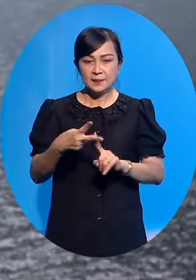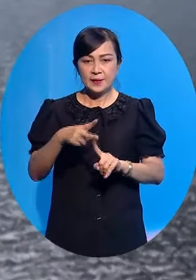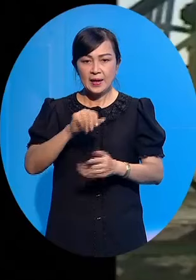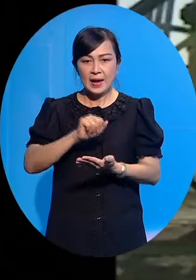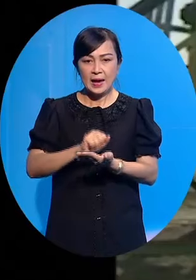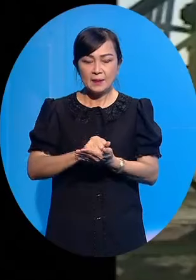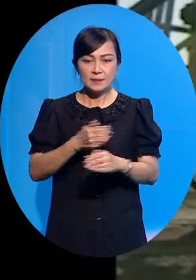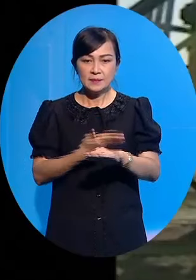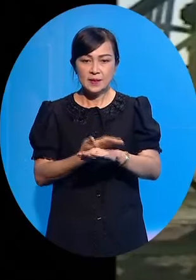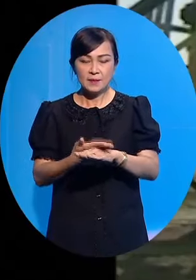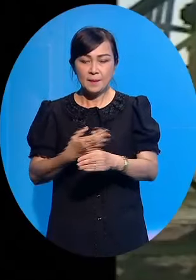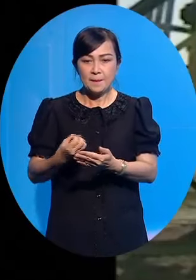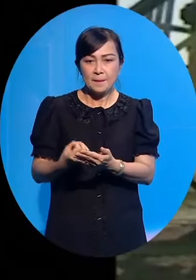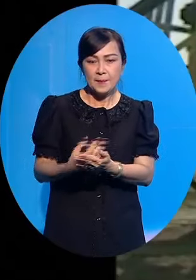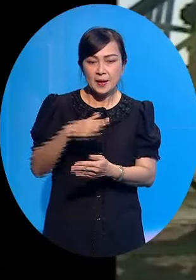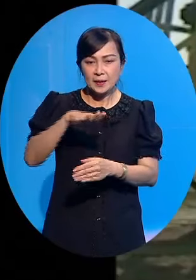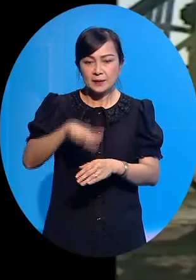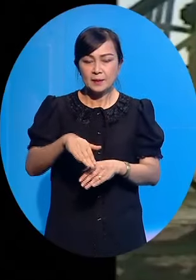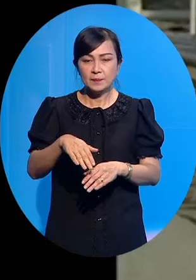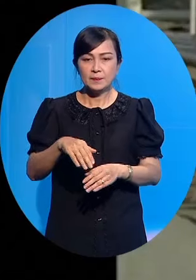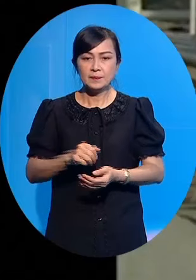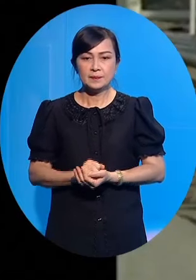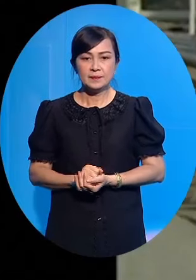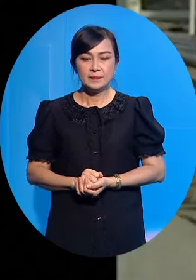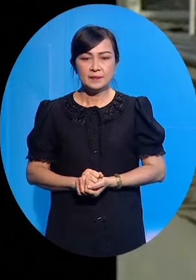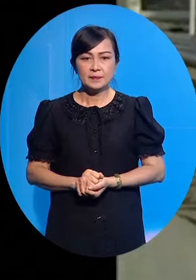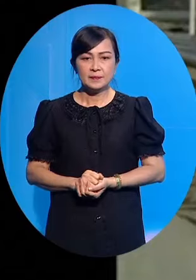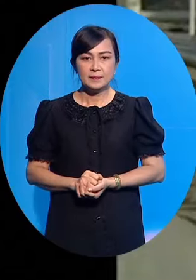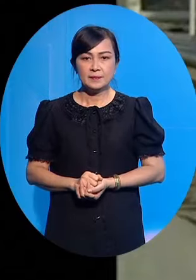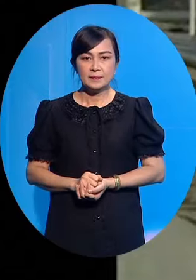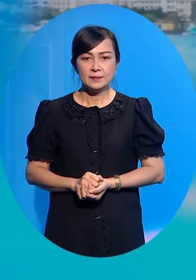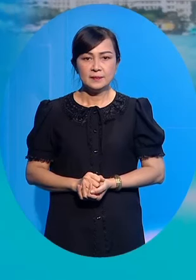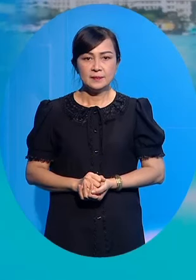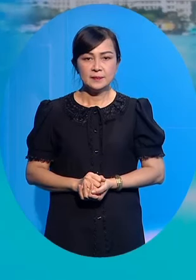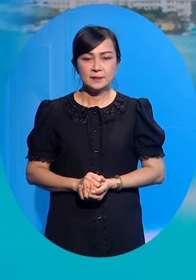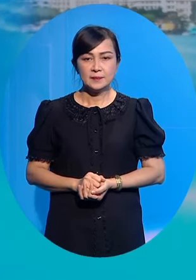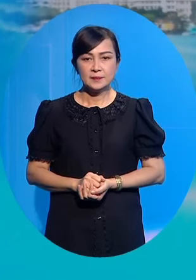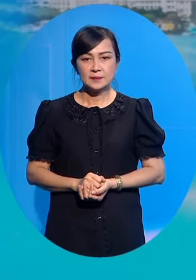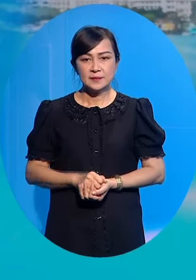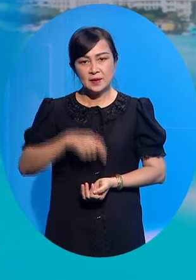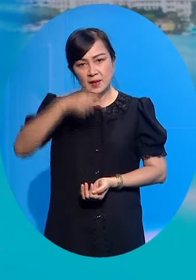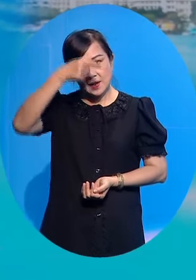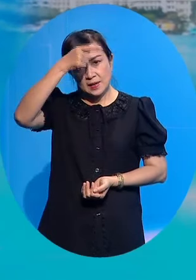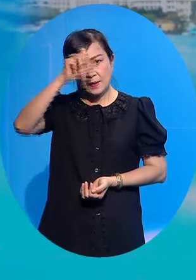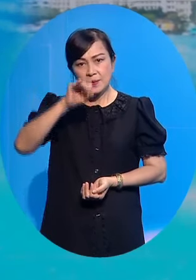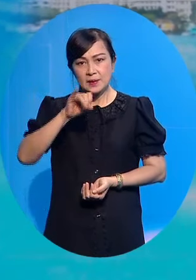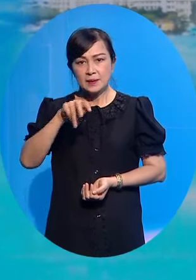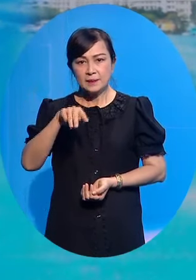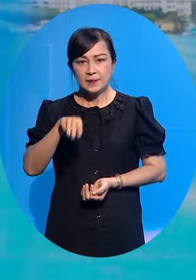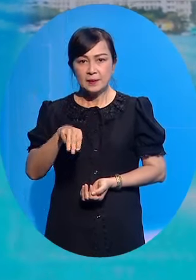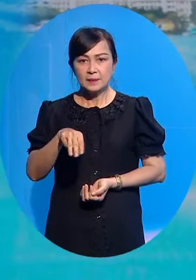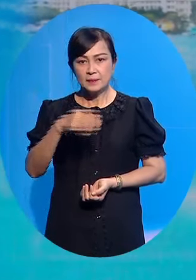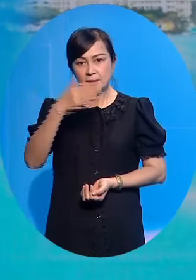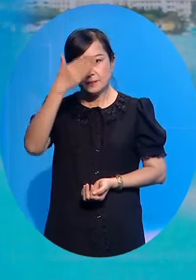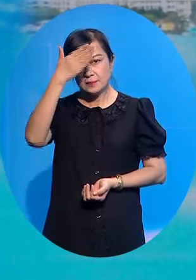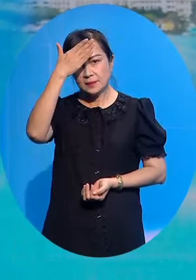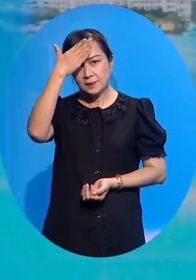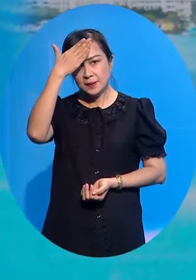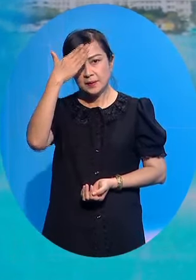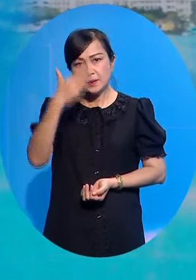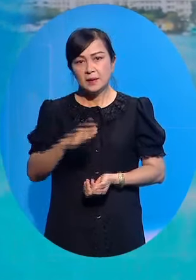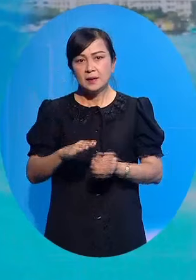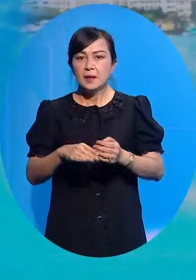áp dụng cho những sản phẩm được bán với giá thấp hơn dầu thô như dầu hỏa. Tổng giám đốc Quỹ tiền tệ quốc tế IMF